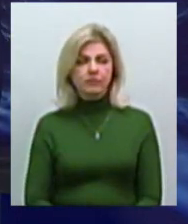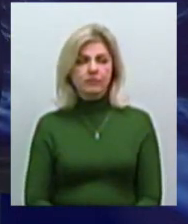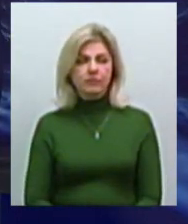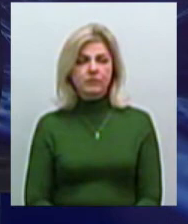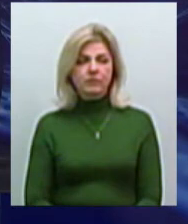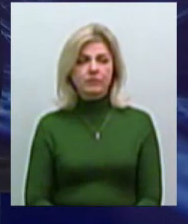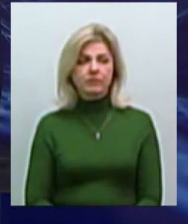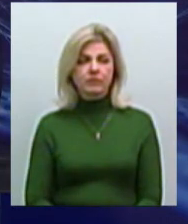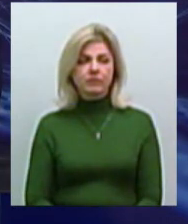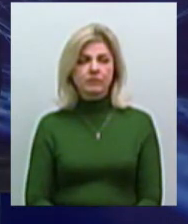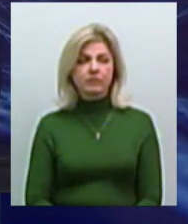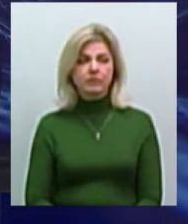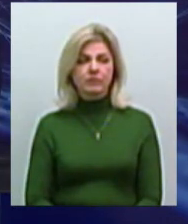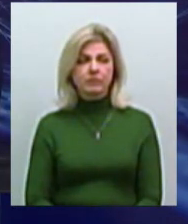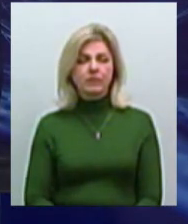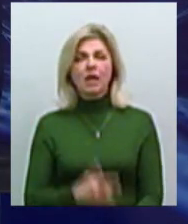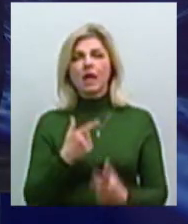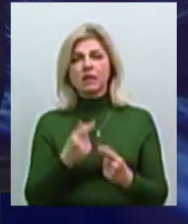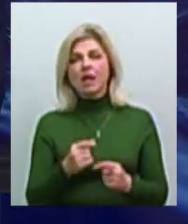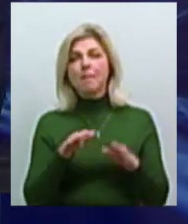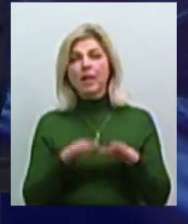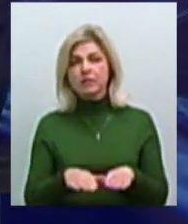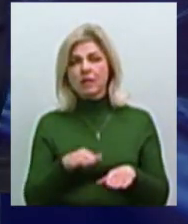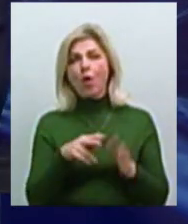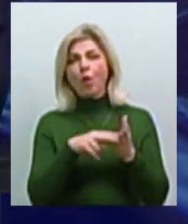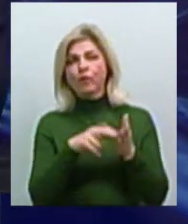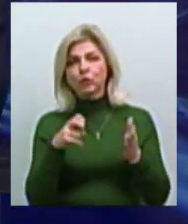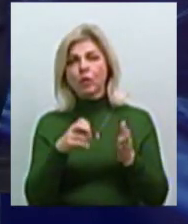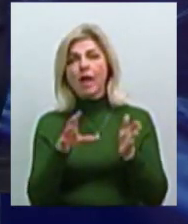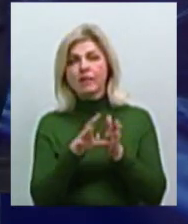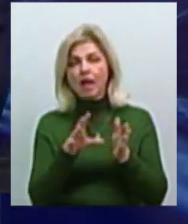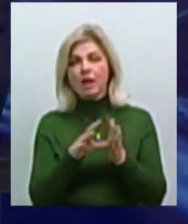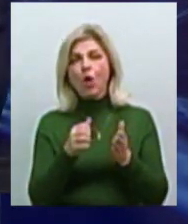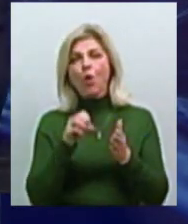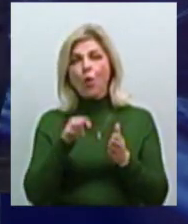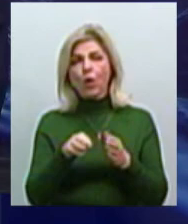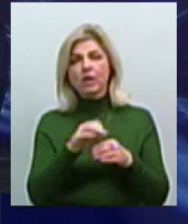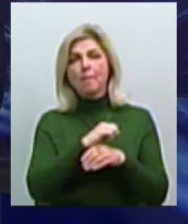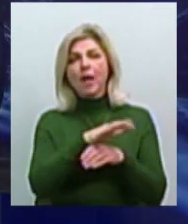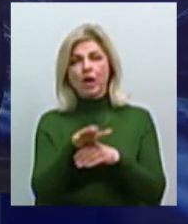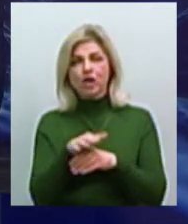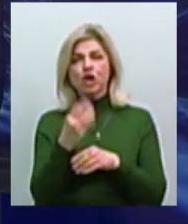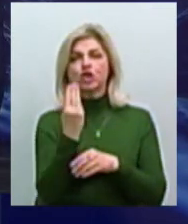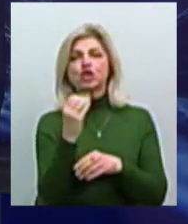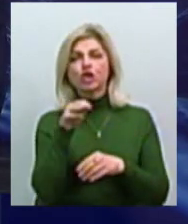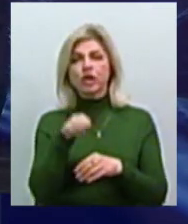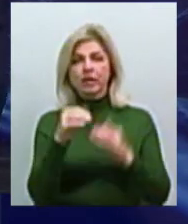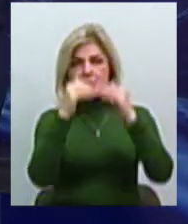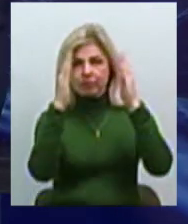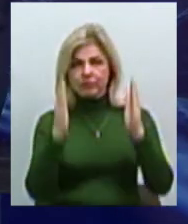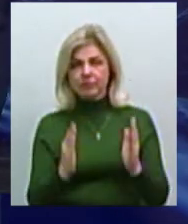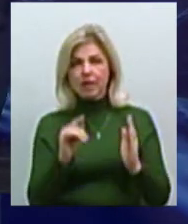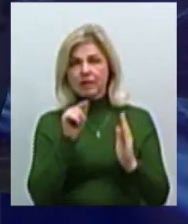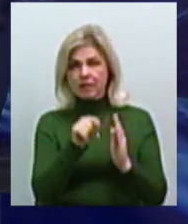відбувається відключення електроенергії від мереж. Тобто, як в кожному закладі є щитова з пакетниками, яка